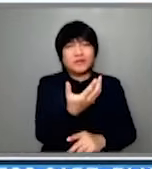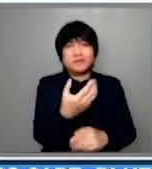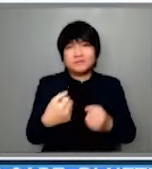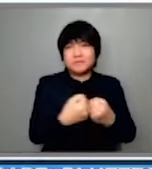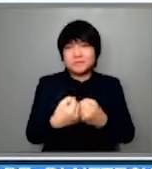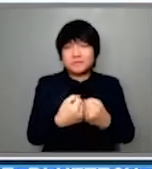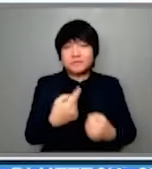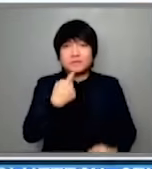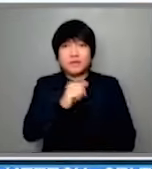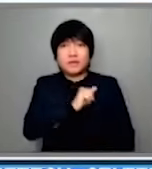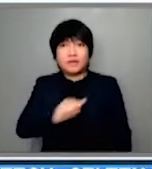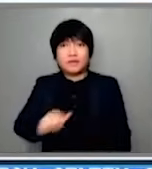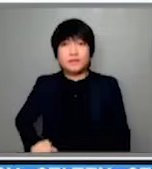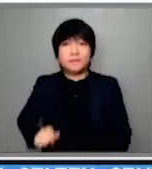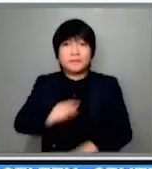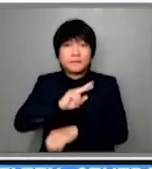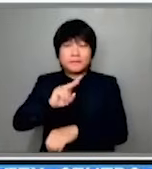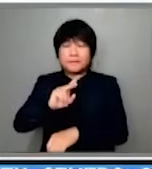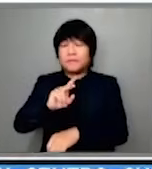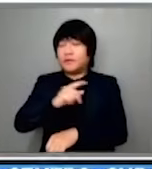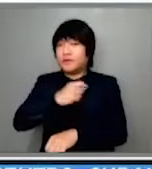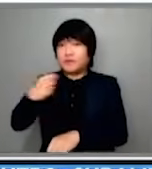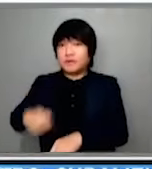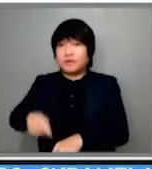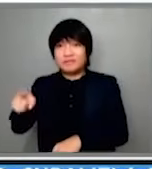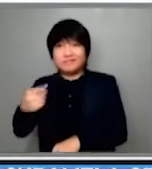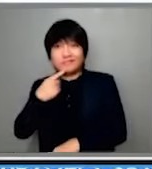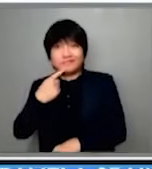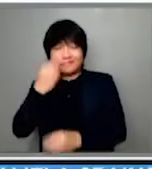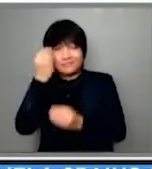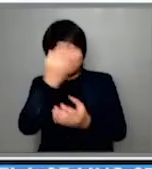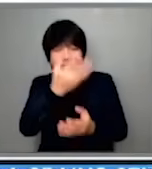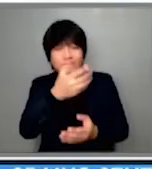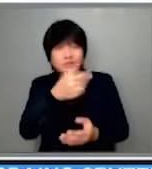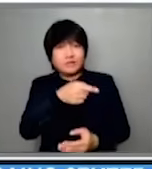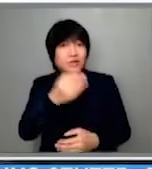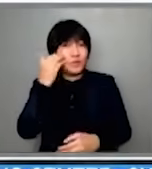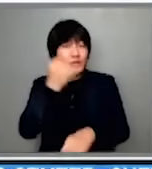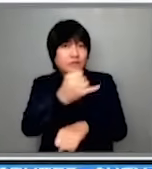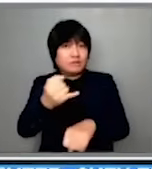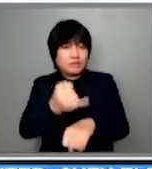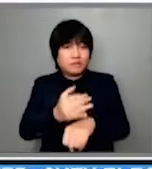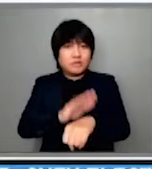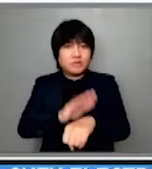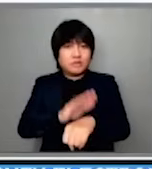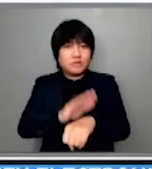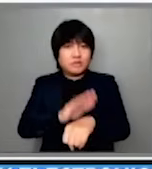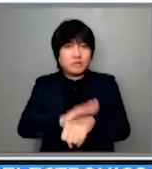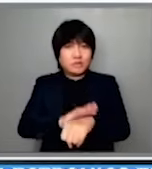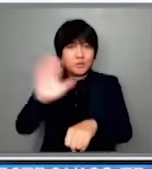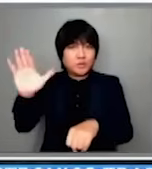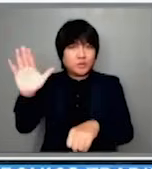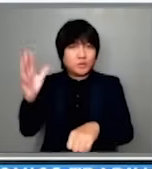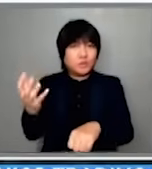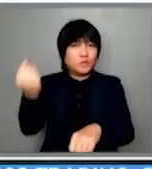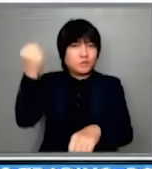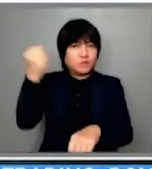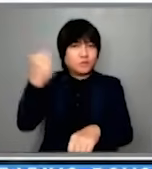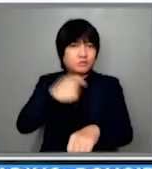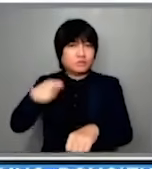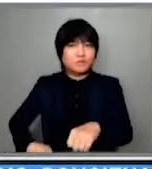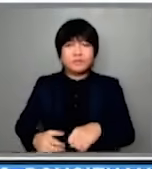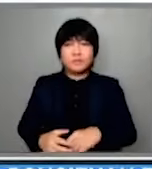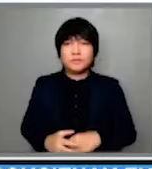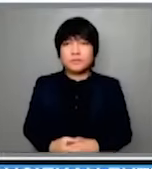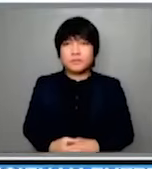Philippines, Wang Zilian, kanila ang tinatawag nilang Huangyan Island at Renai Reef. Yan ang Baho de Masinloc at Ayungin Shoal.